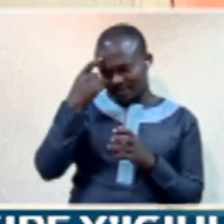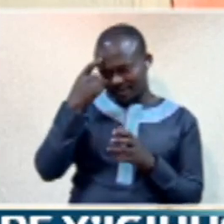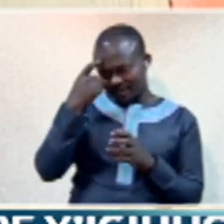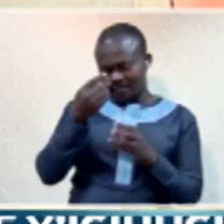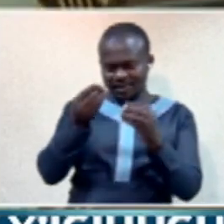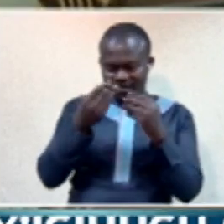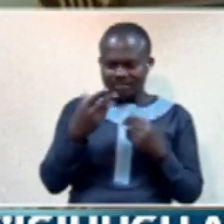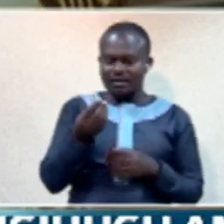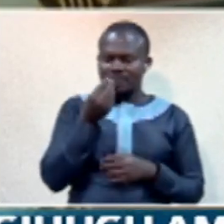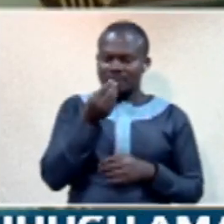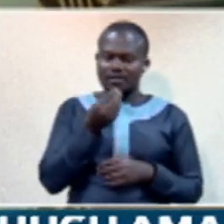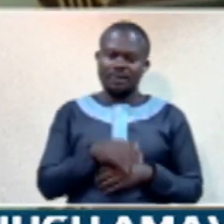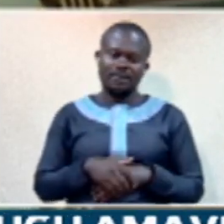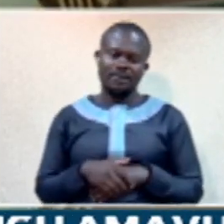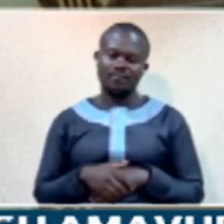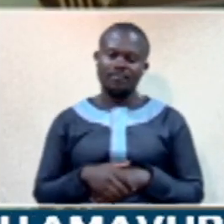d'ibyo kurya